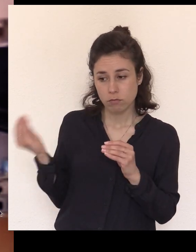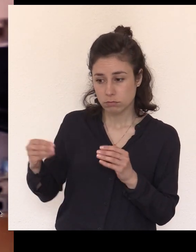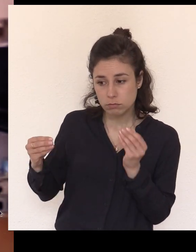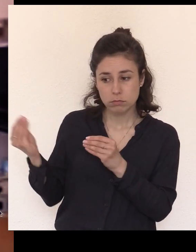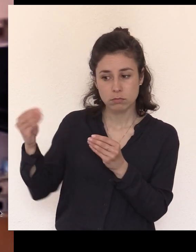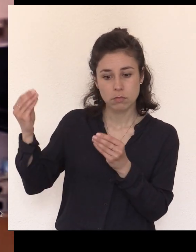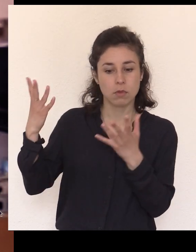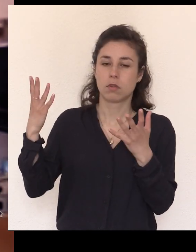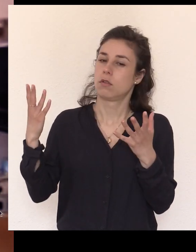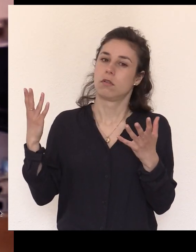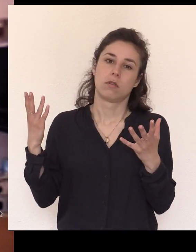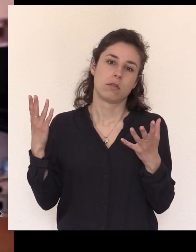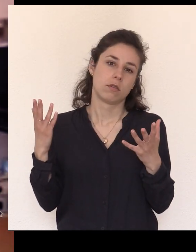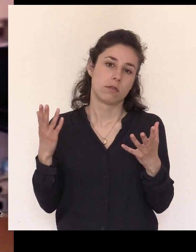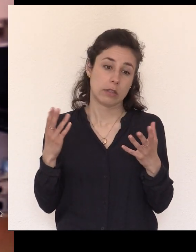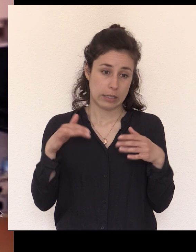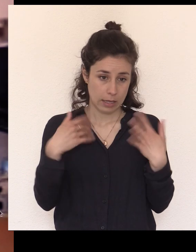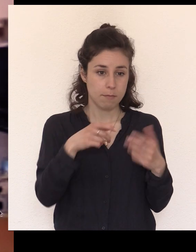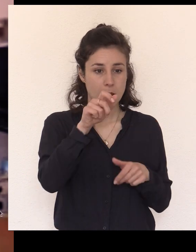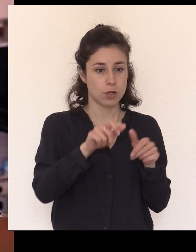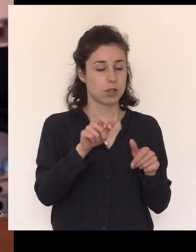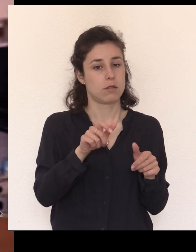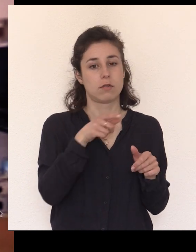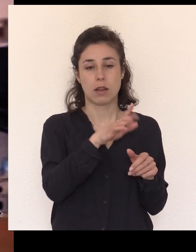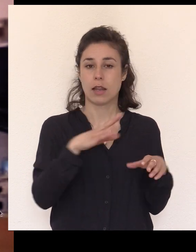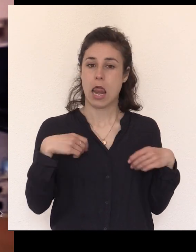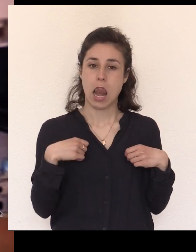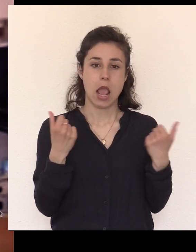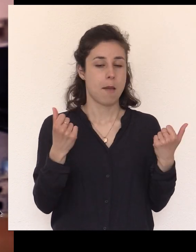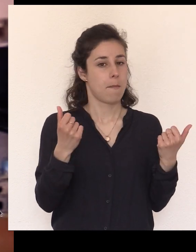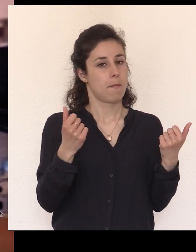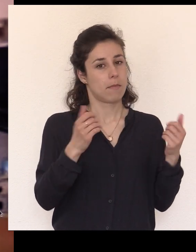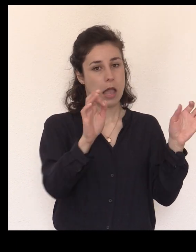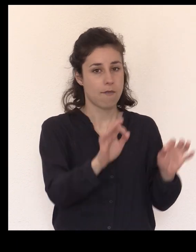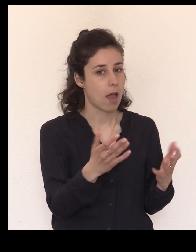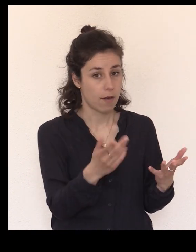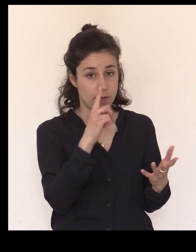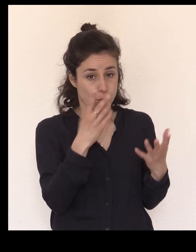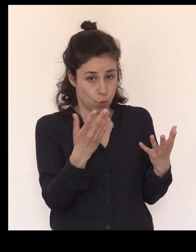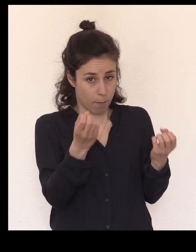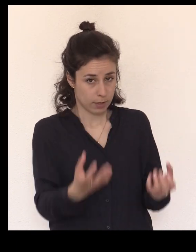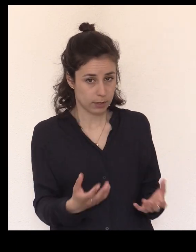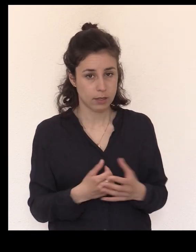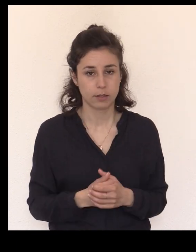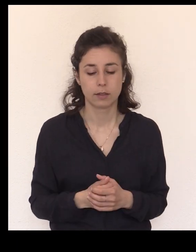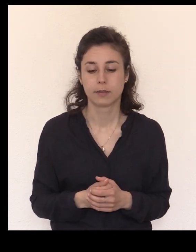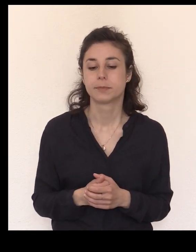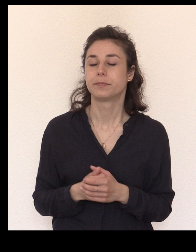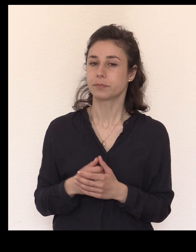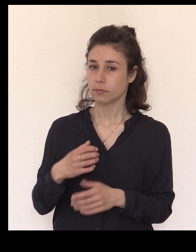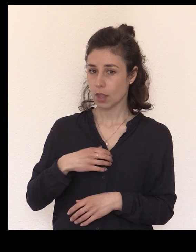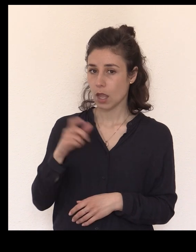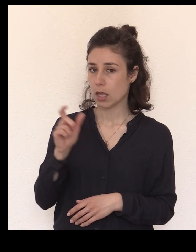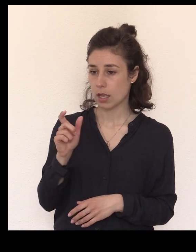zu kriegen, ist für manche lebensprägend. Bei Krankenkassen muss es halt